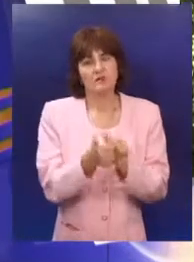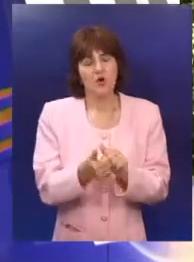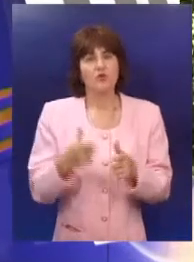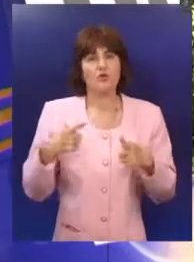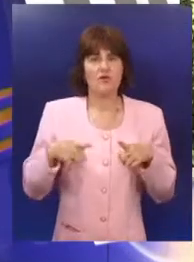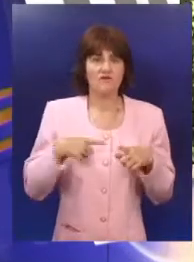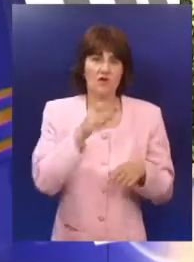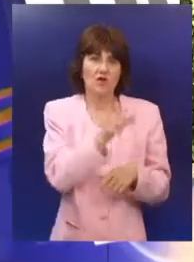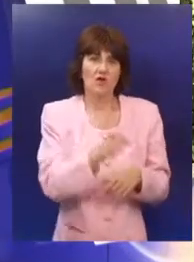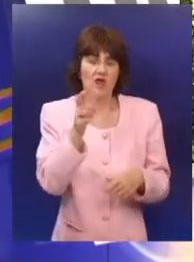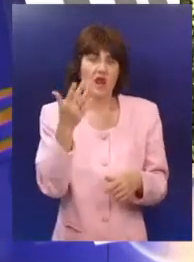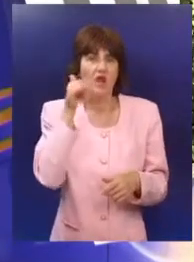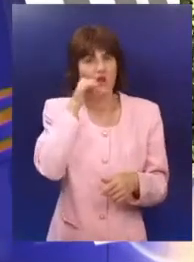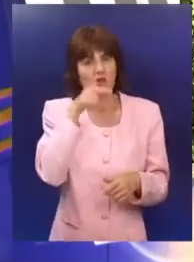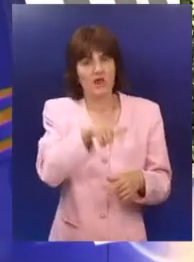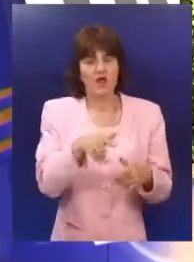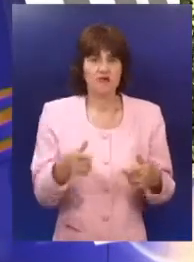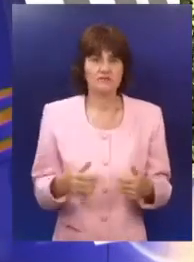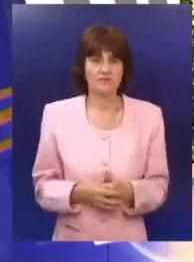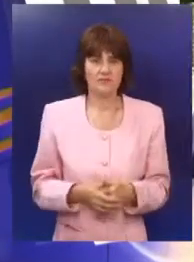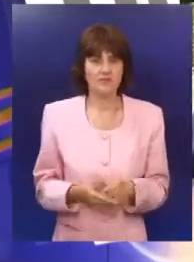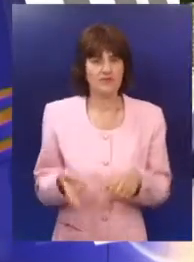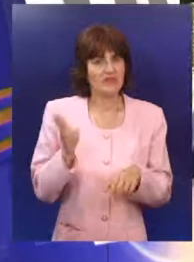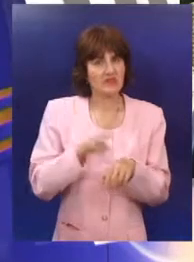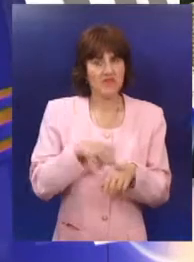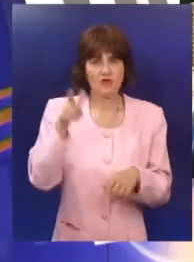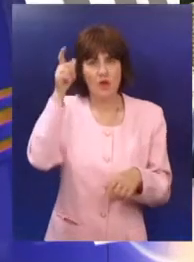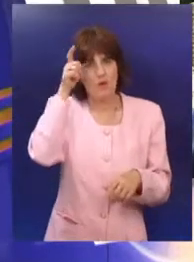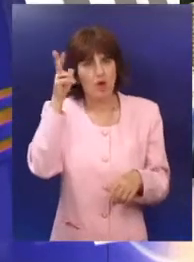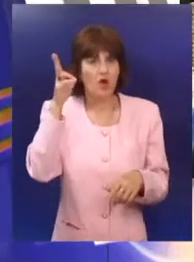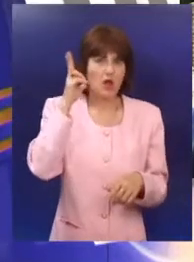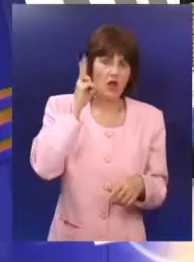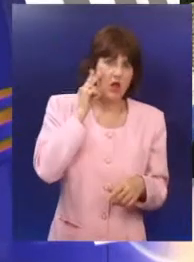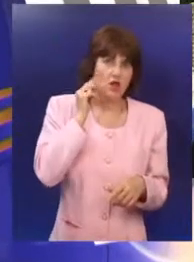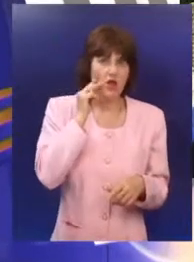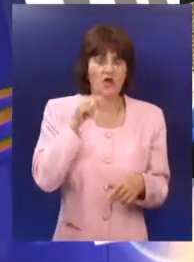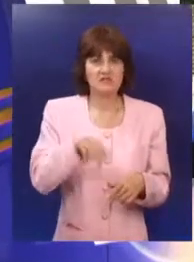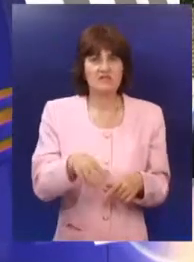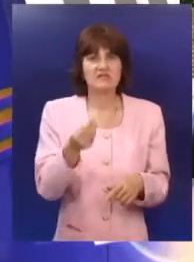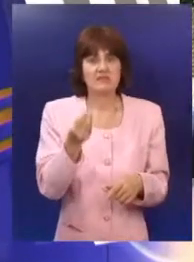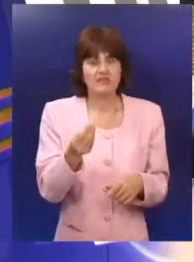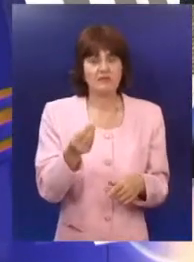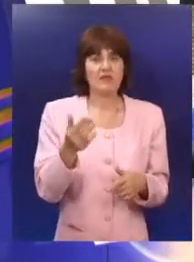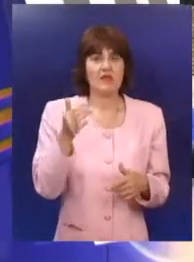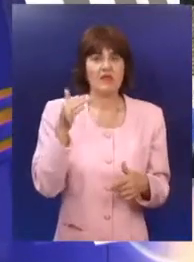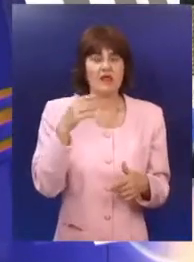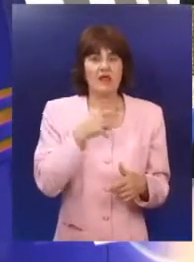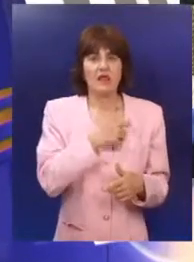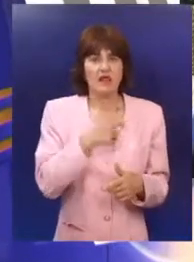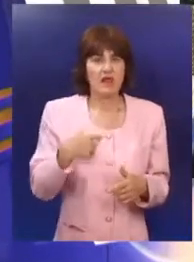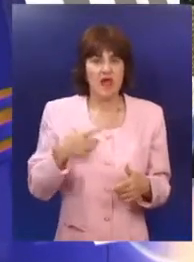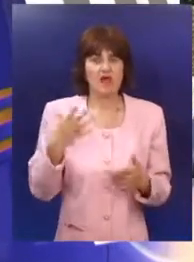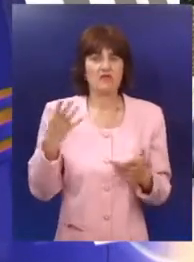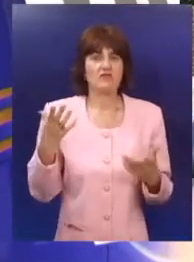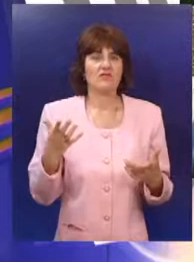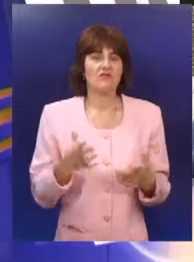koji također odsedaju po nekoliko dana. Pa najviše je Beograd, Novi Sad i dole Južna Srbija, Kraljevo, baš juče su nam bili